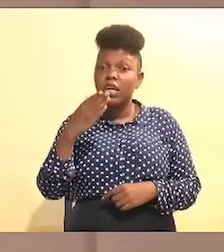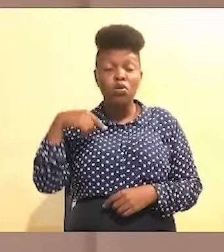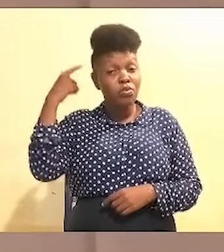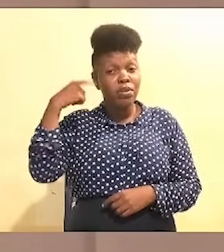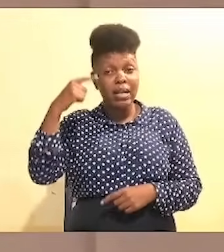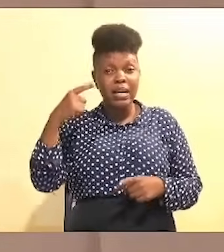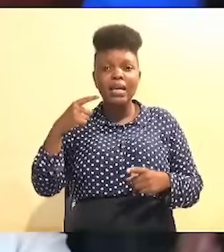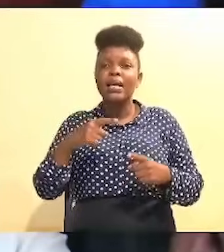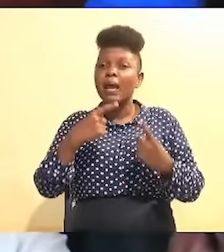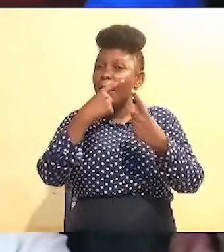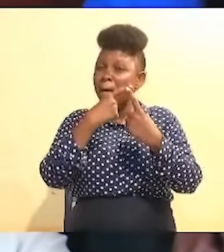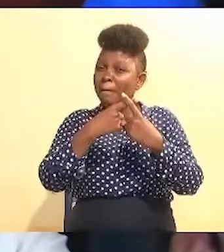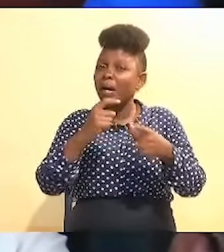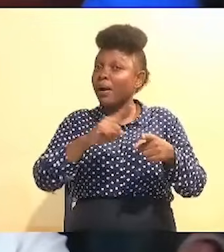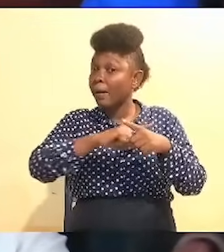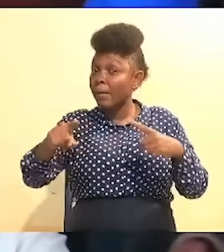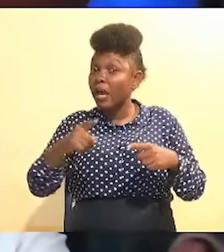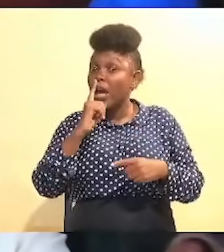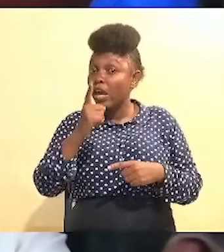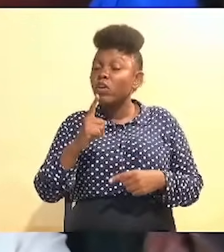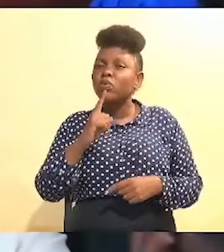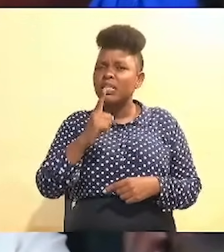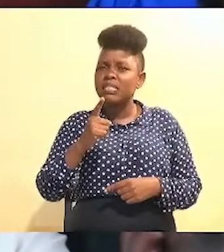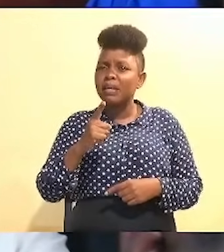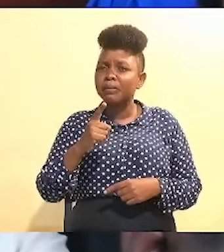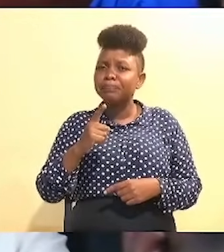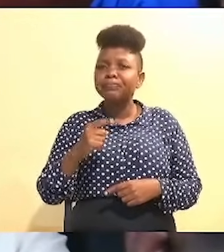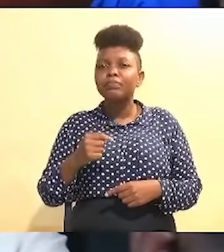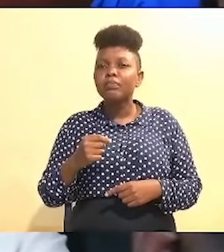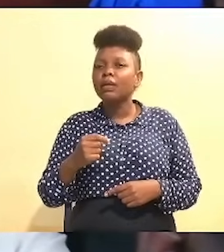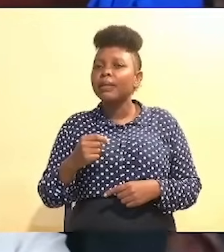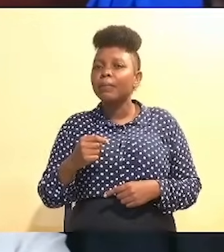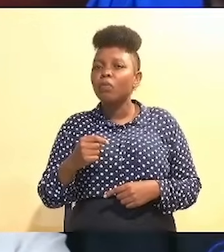jambo hapa. Hiyo tunaita constructive criticism.